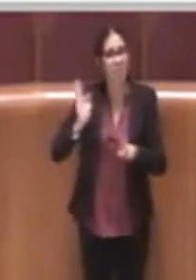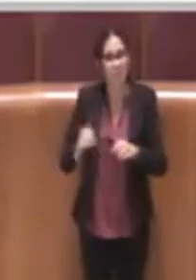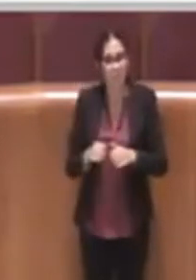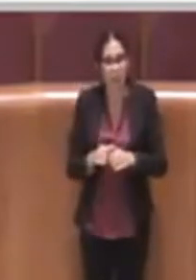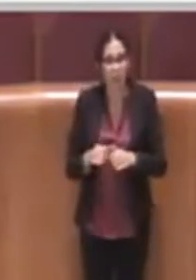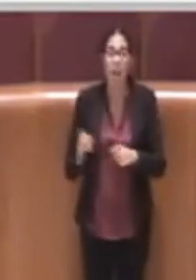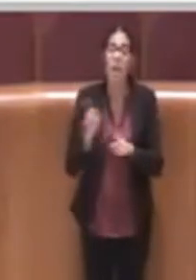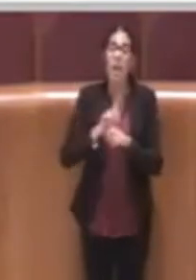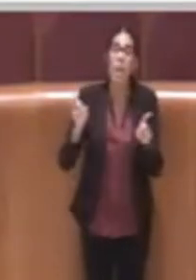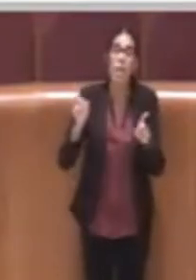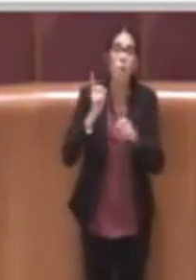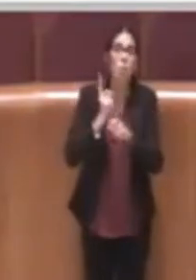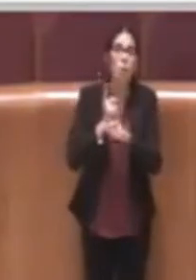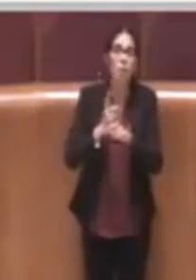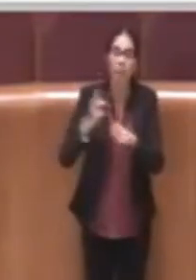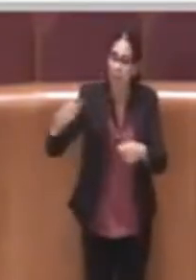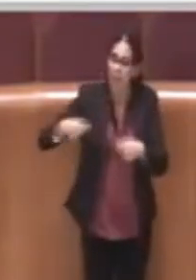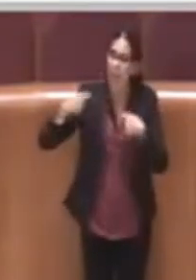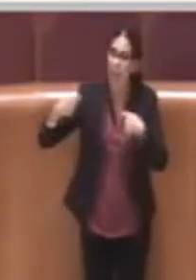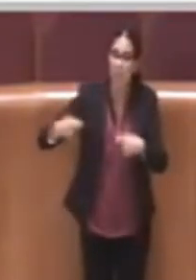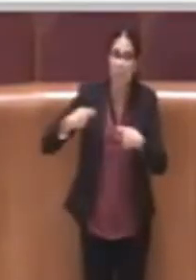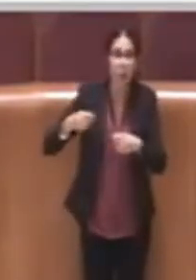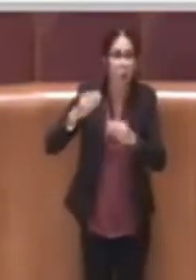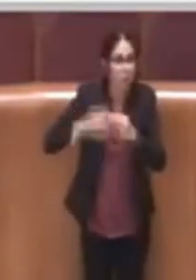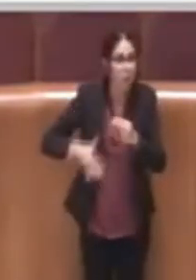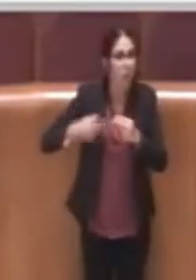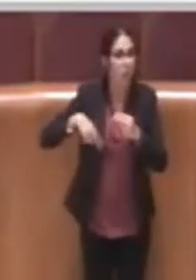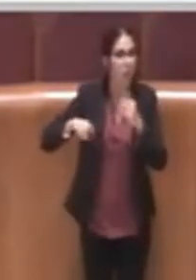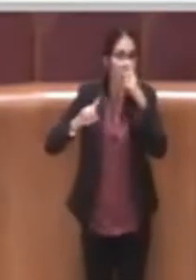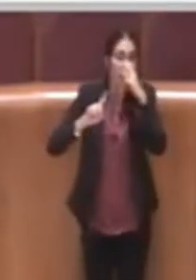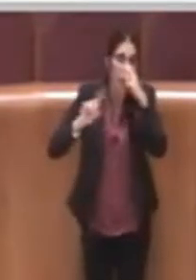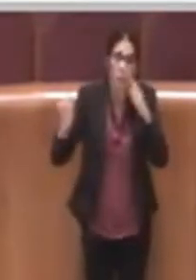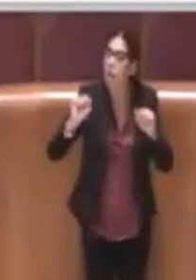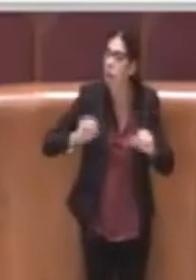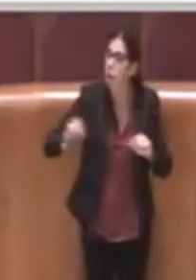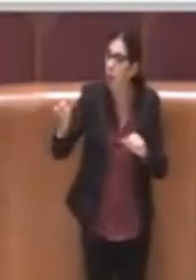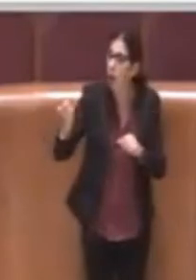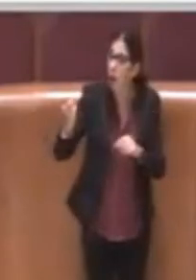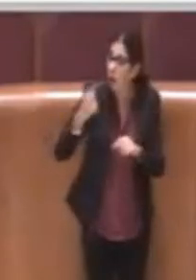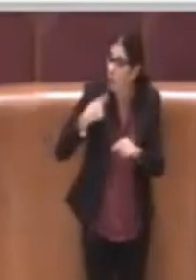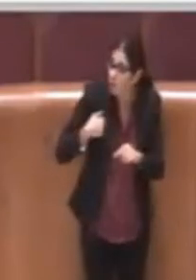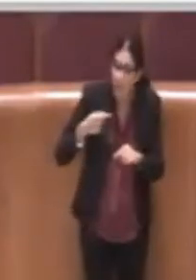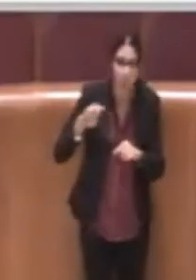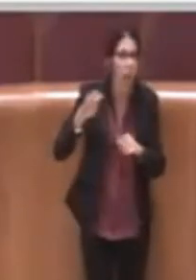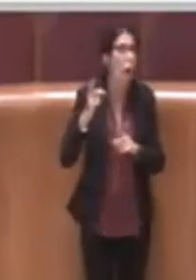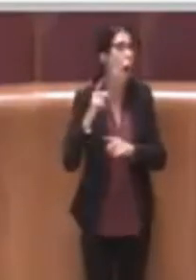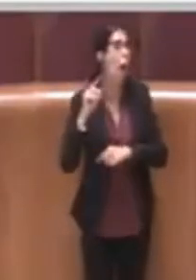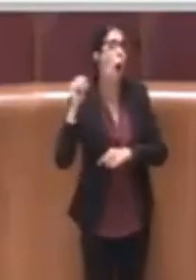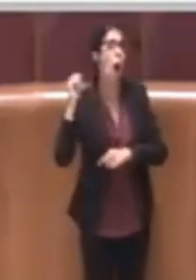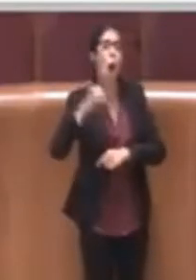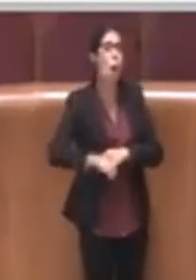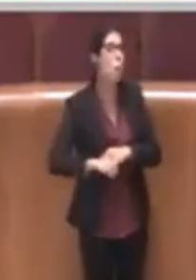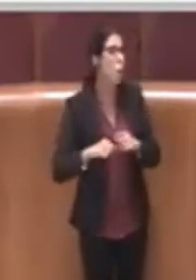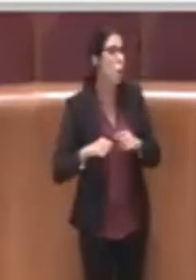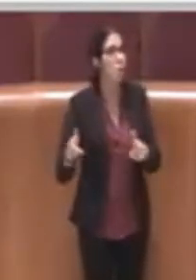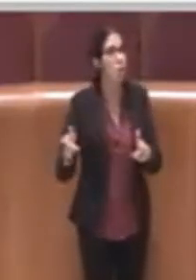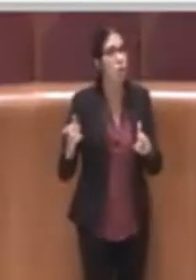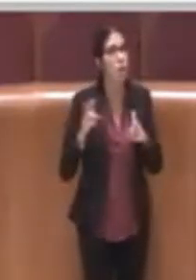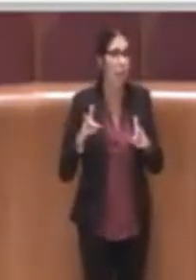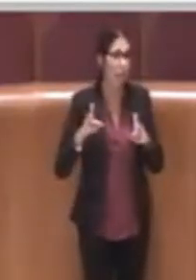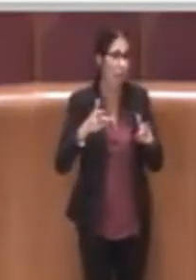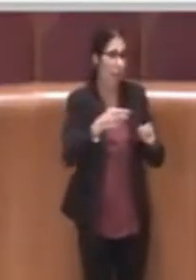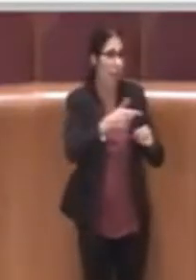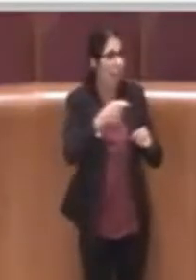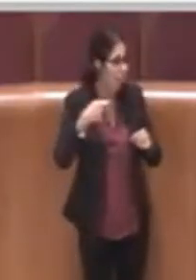deve convincere e non ci potete neanche venire a dire che sono le opposizioni che ci portano nella direzione giusta perché